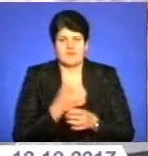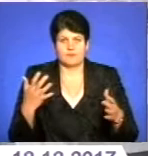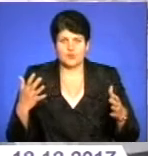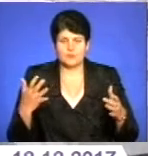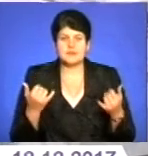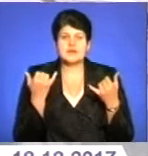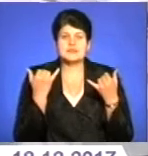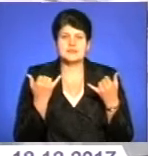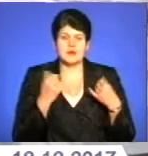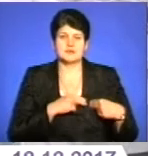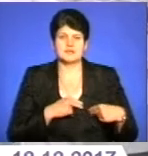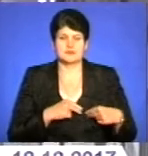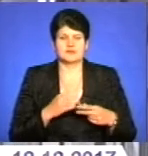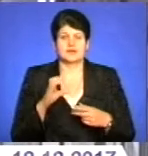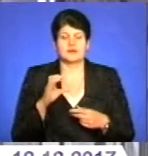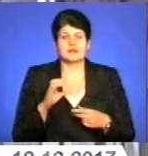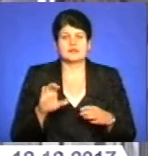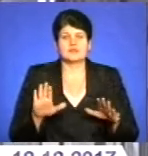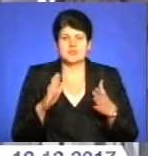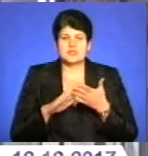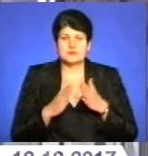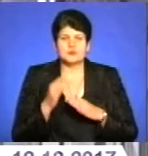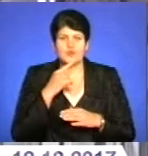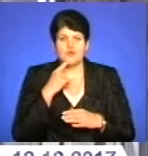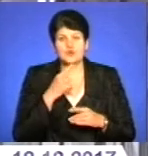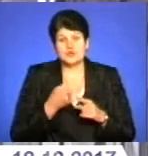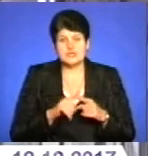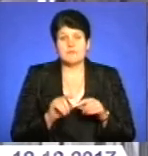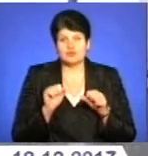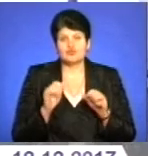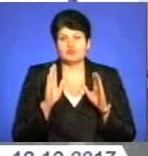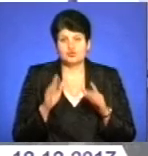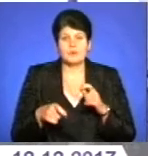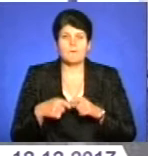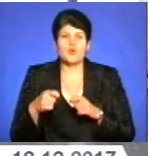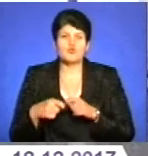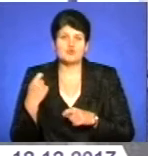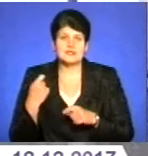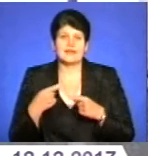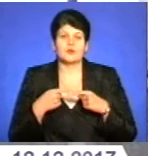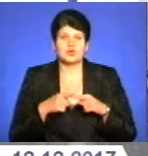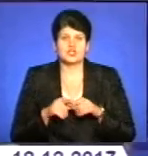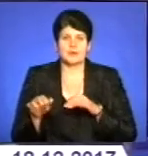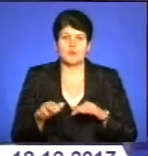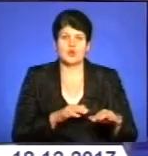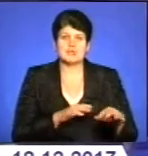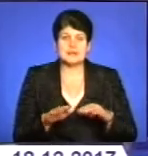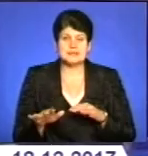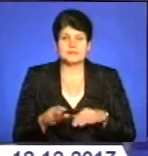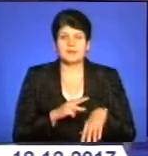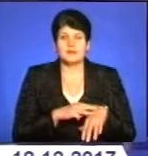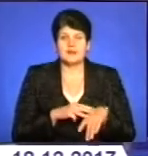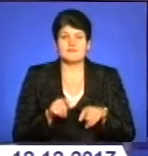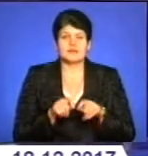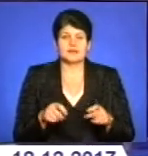працівники Державної служби з надзвичайних ситуацій кажуть, що вибух, ймовірно, могло спричинити порушення технологічного процесу. Правоохоронці